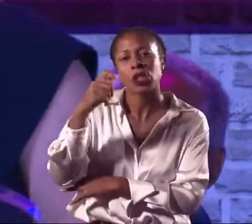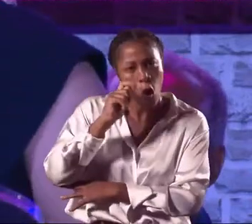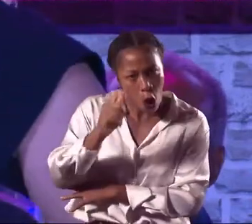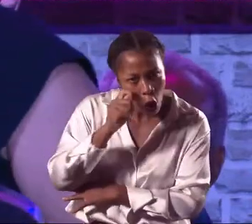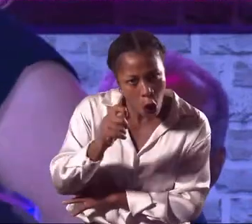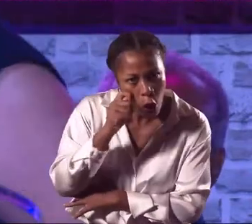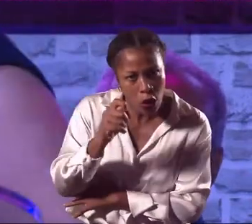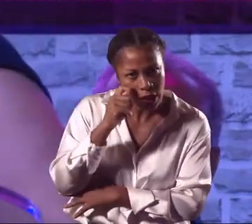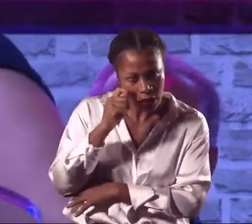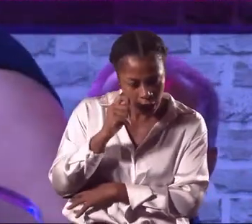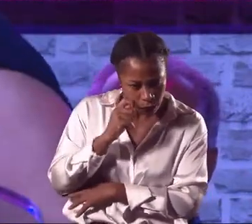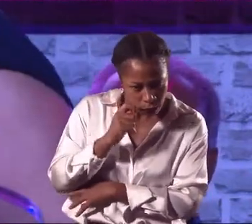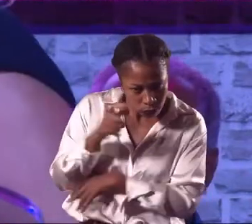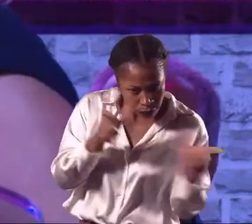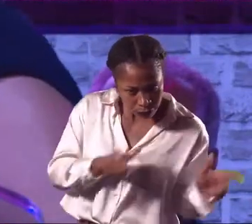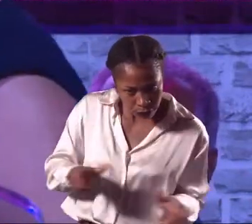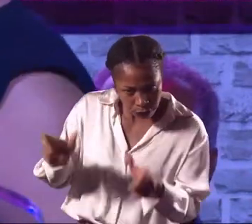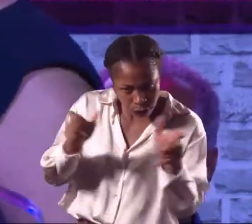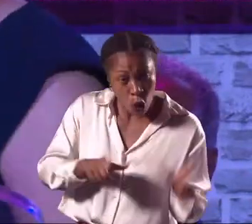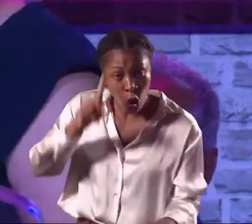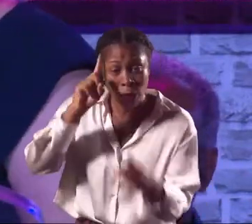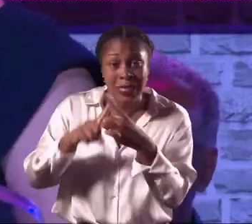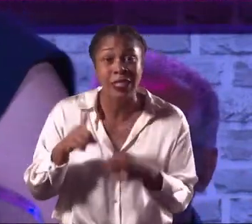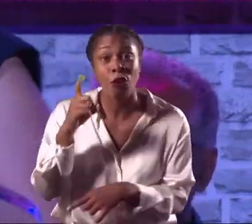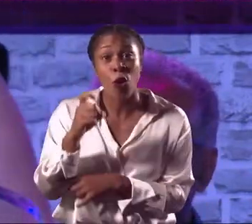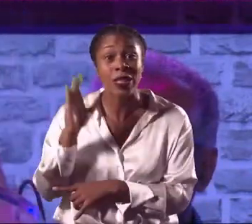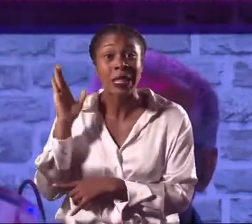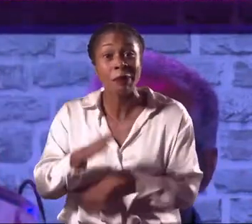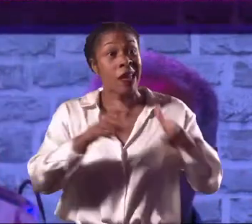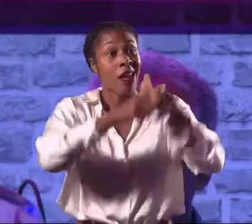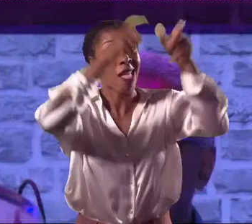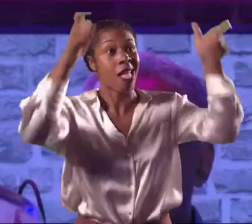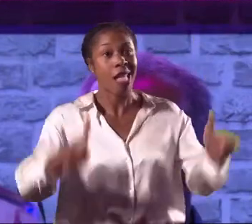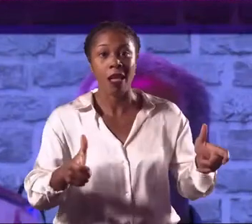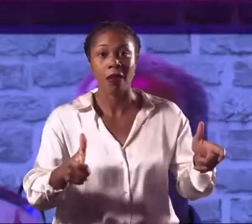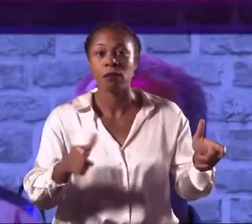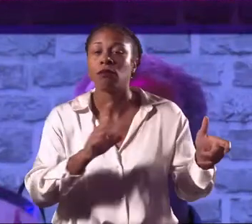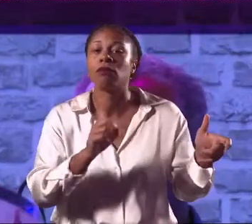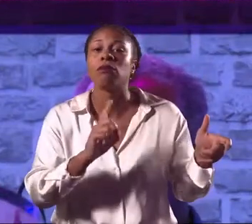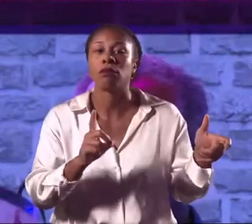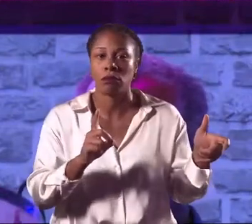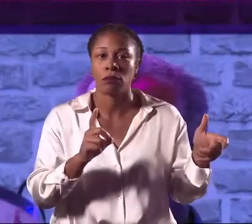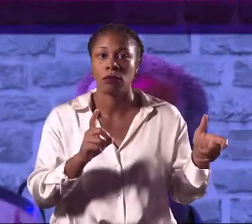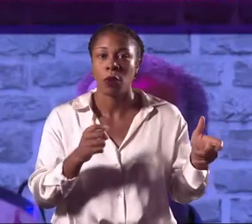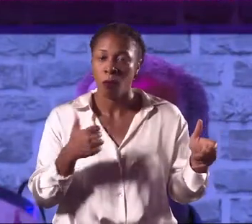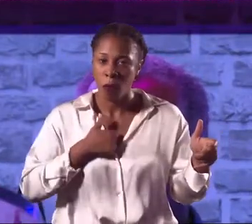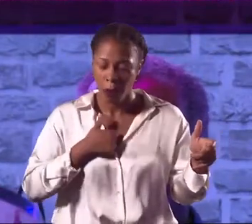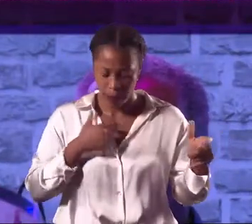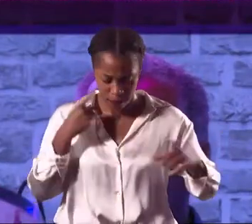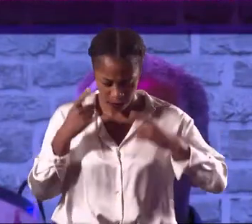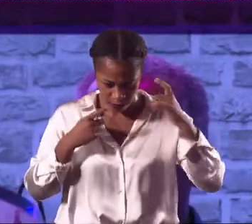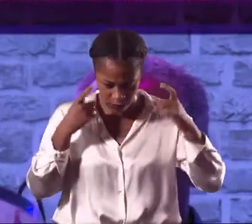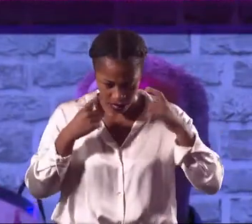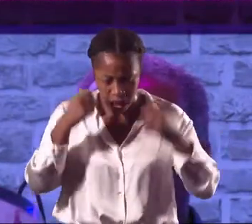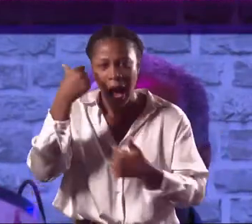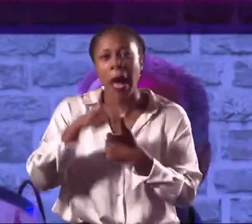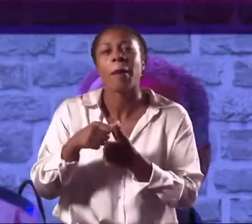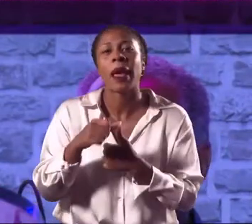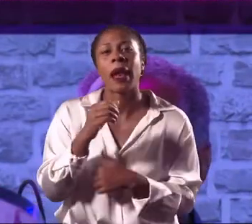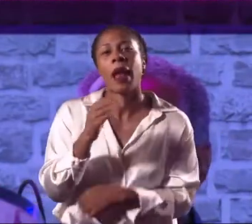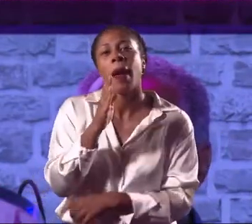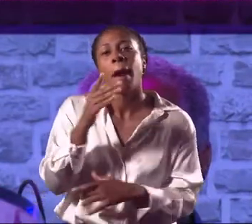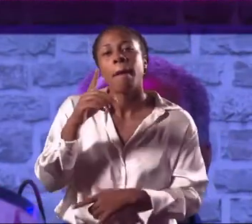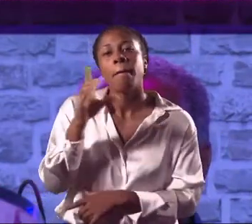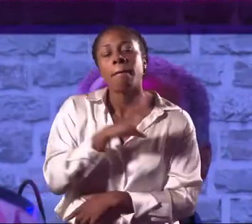lancée, justement pour faire en sorte que l'eau n'appartienne plus aux multinationales, je me rappelle de Betty qui n'avait plus d'eau depuis